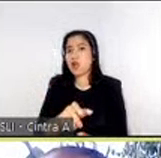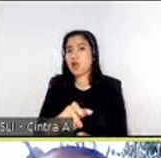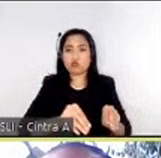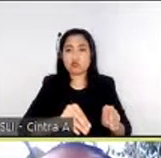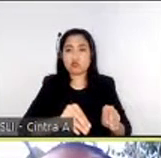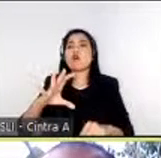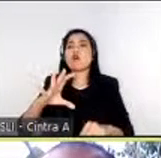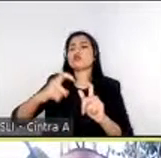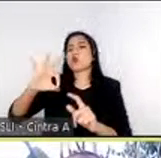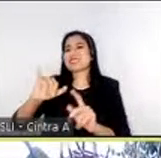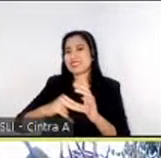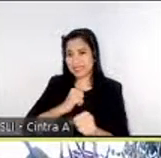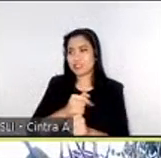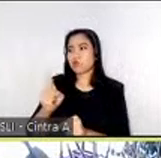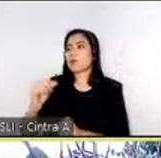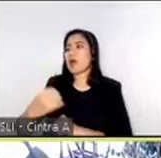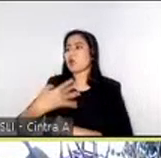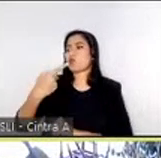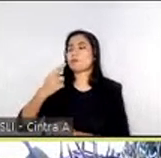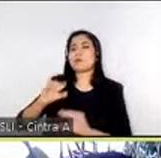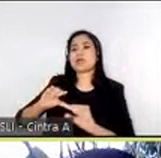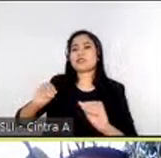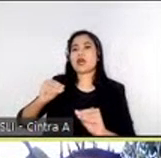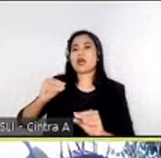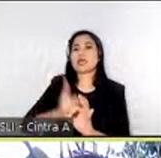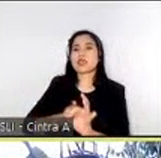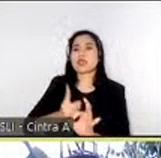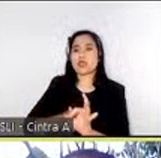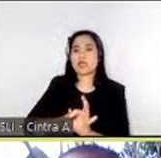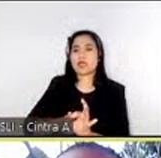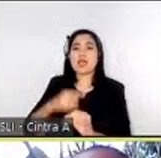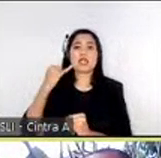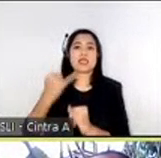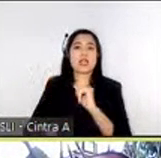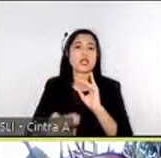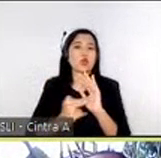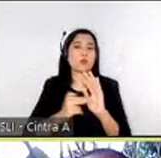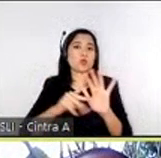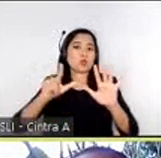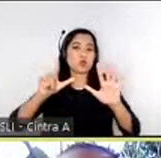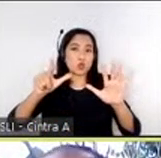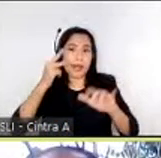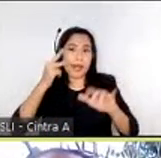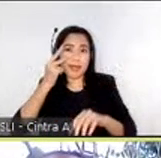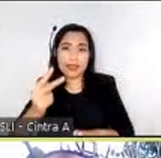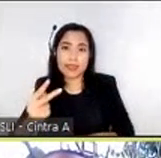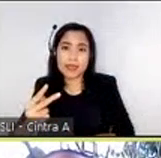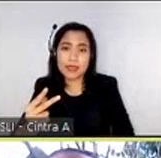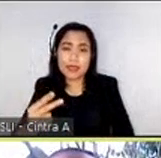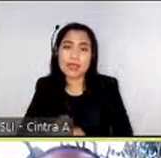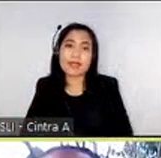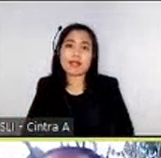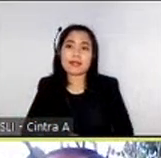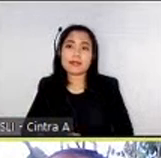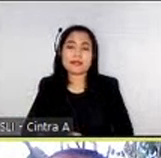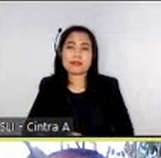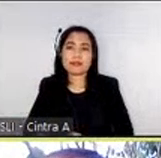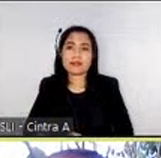inti gitu terakhir yang nomor 7 bisa lihat e semuanya teman-teman